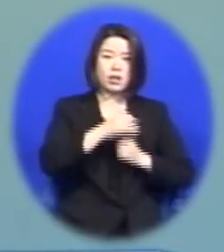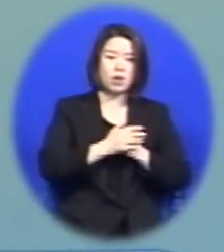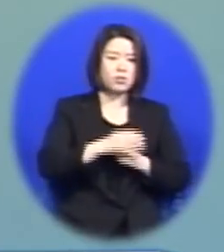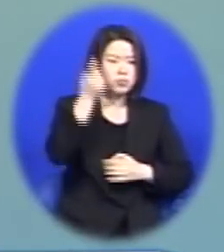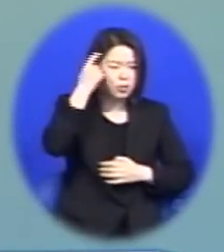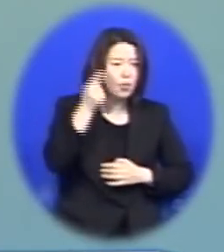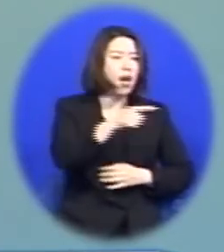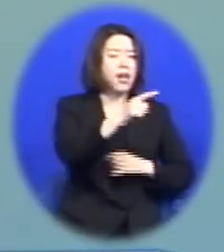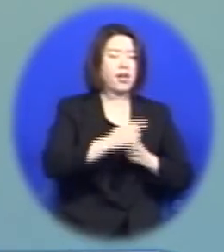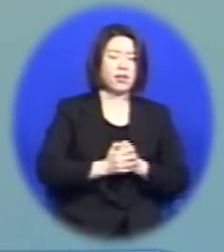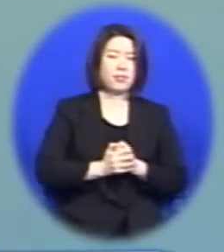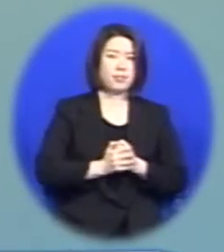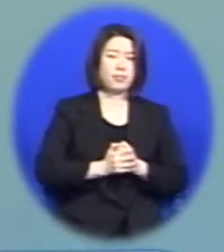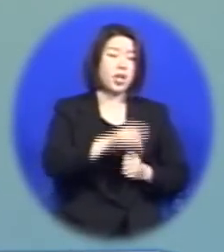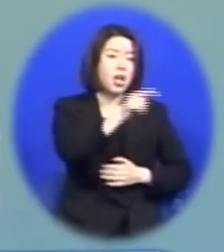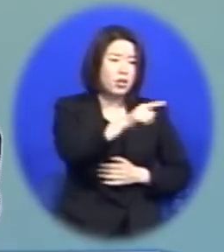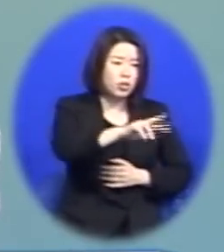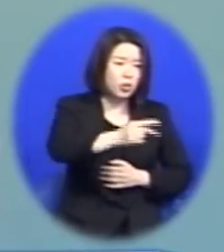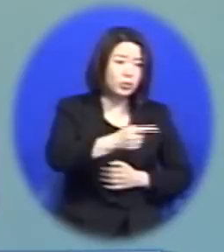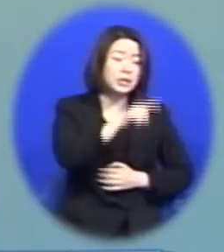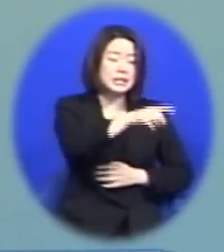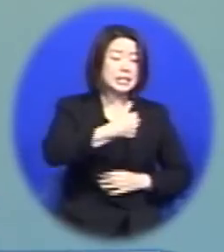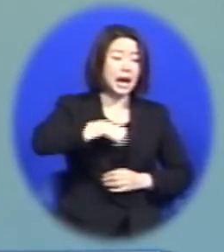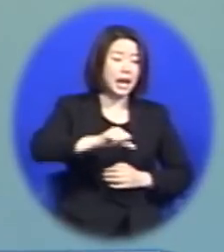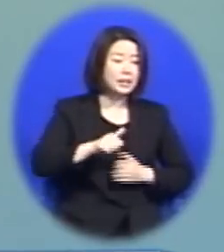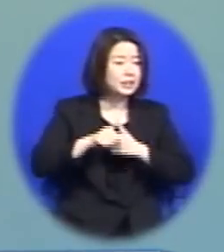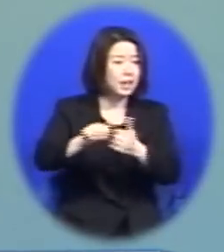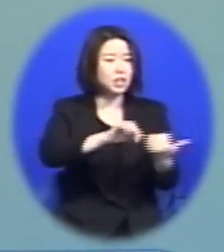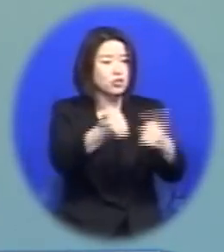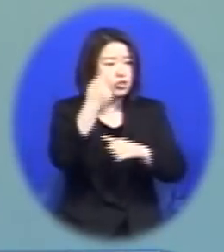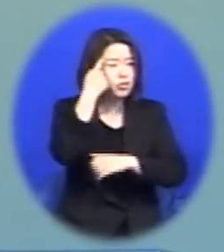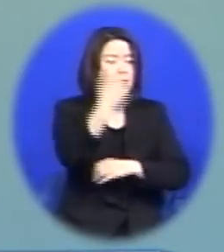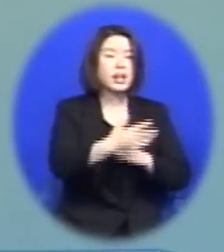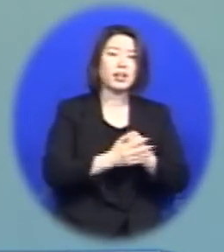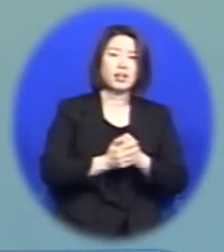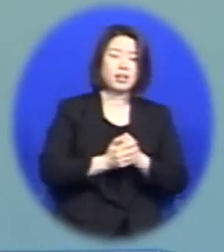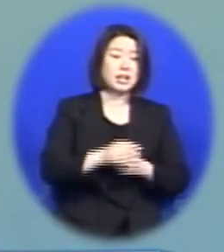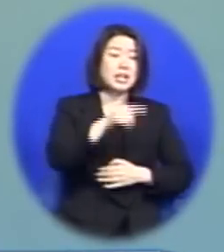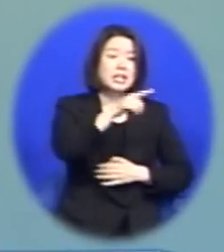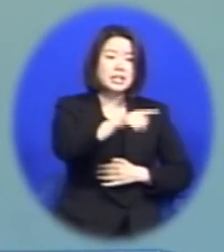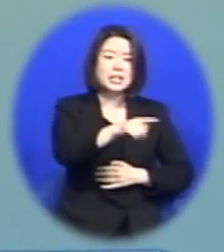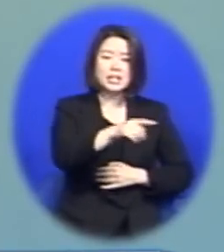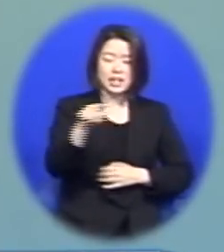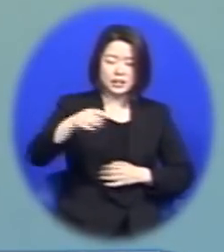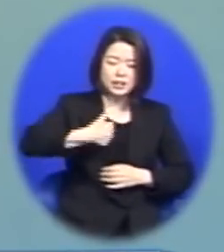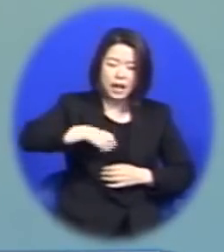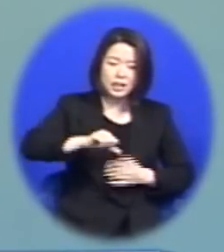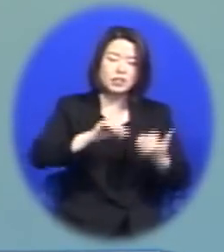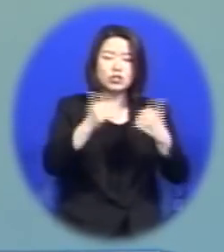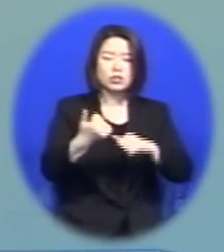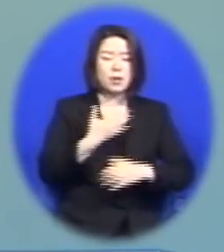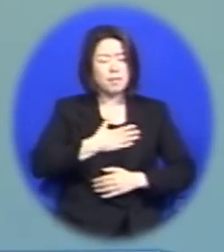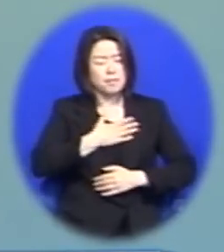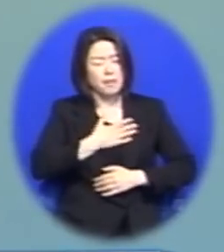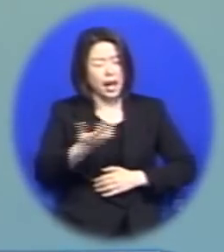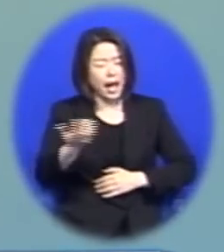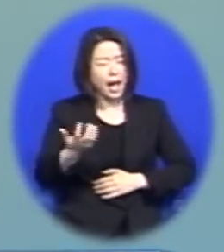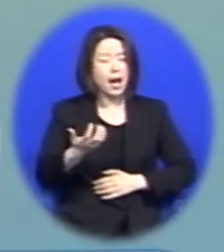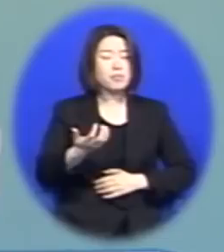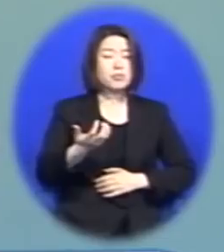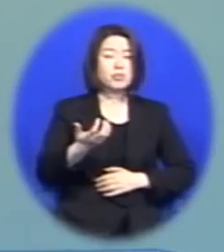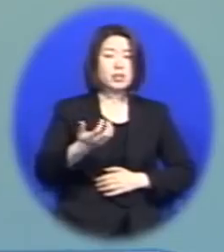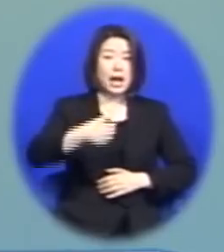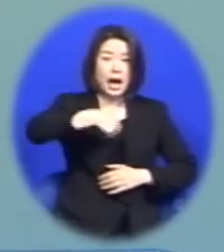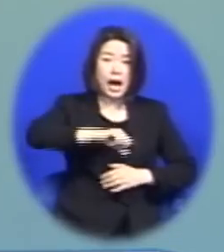이러는 거예요 너도 니 아들 따라 죽을 거예요 니한테 그놈이 가슴에 리고 개 막힌 자식이 면 이